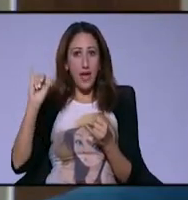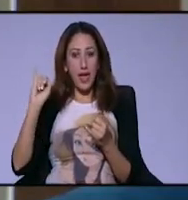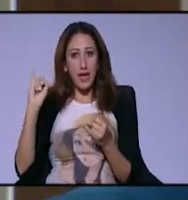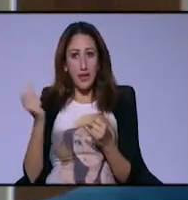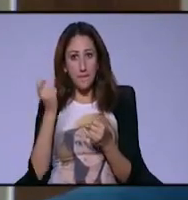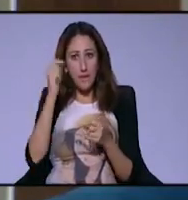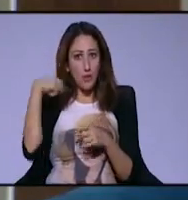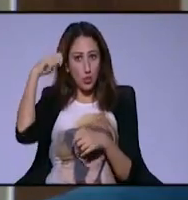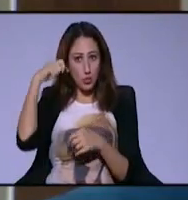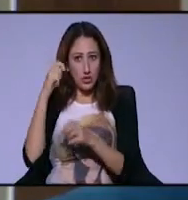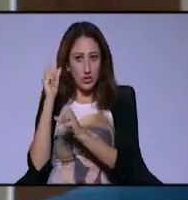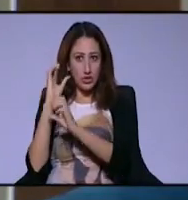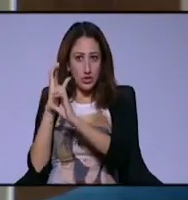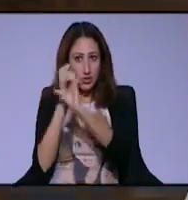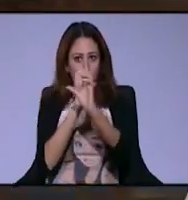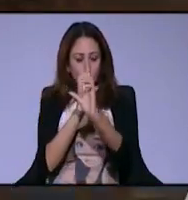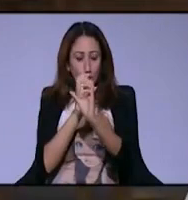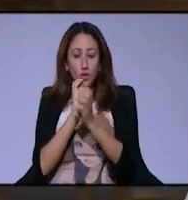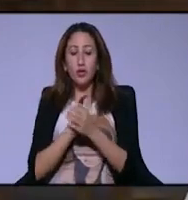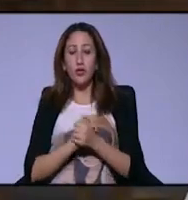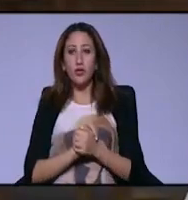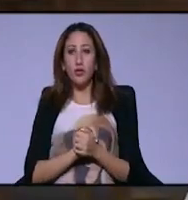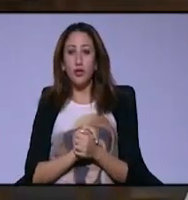تصوير، معتز الكاتب، انت جايب اكبر ناس في كل مجال.